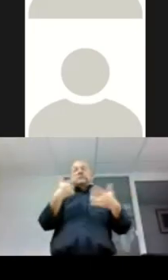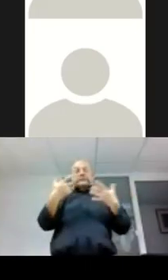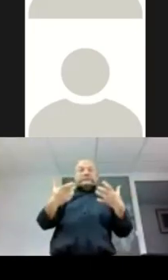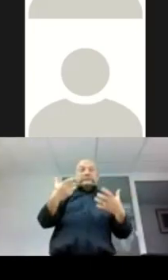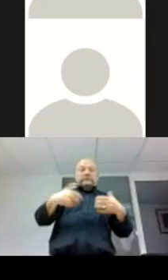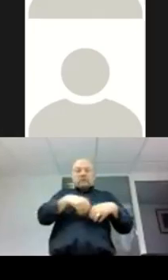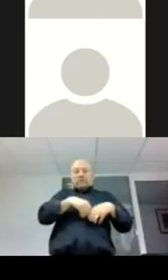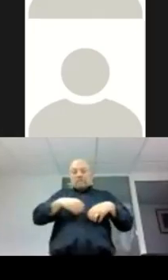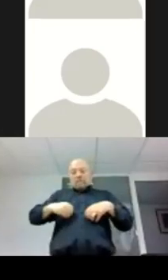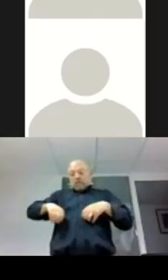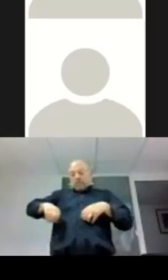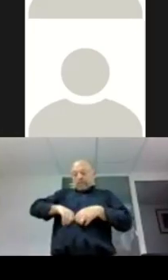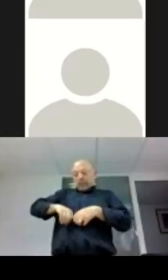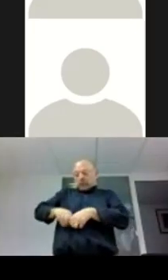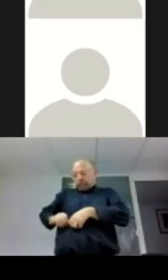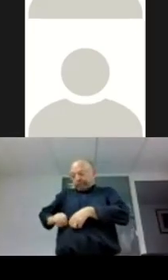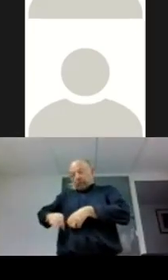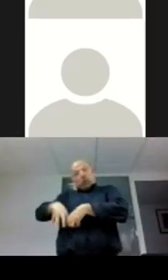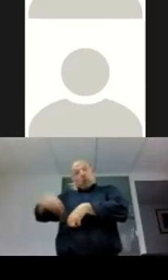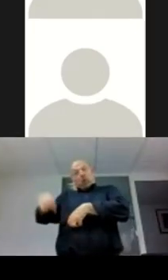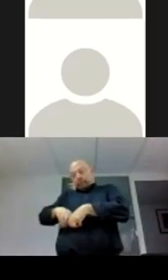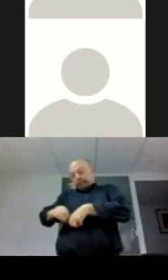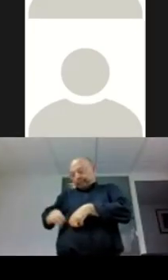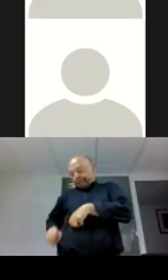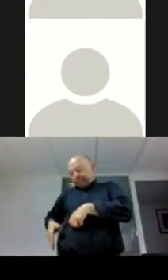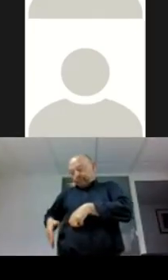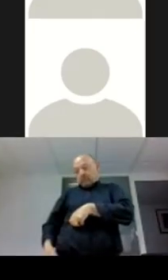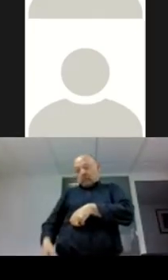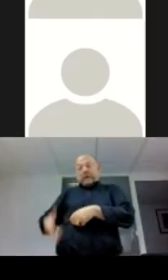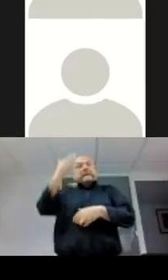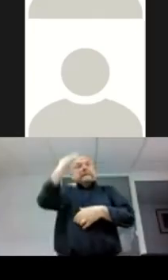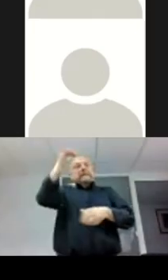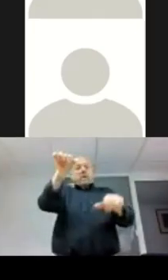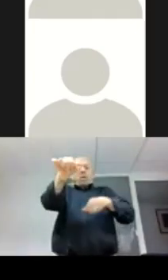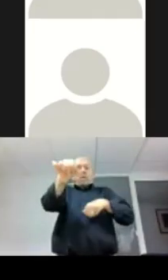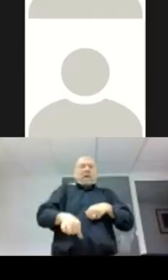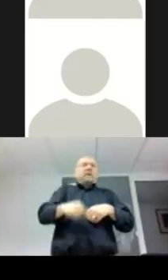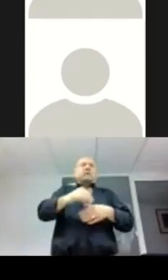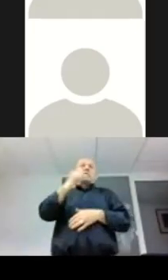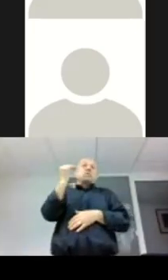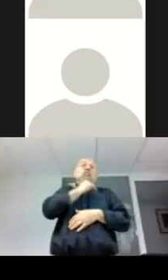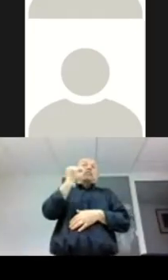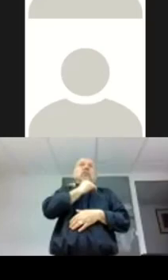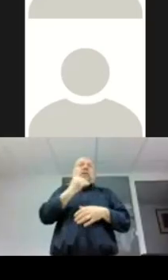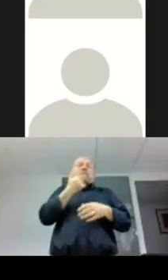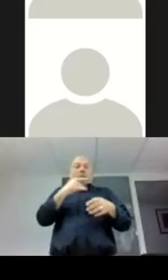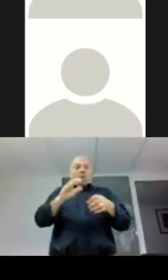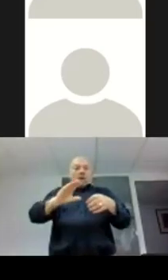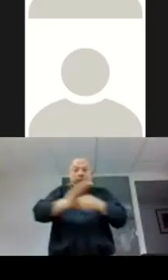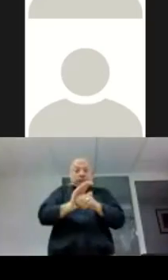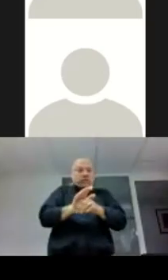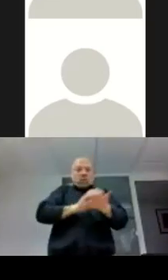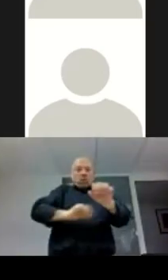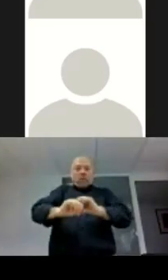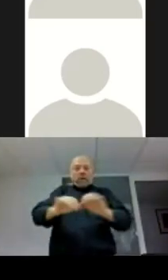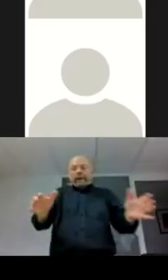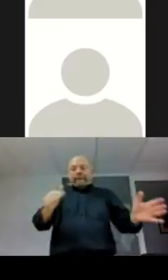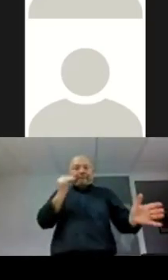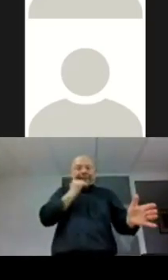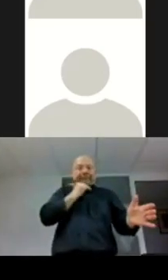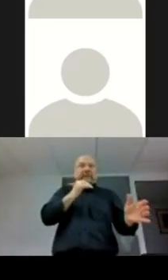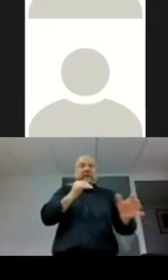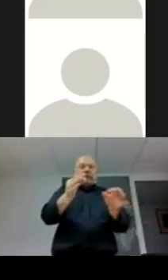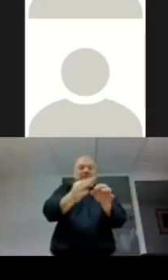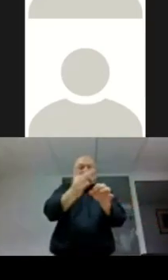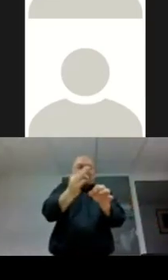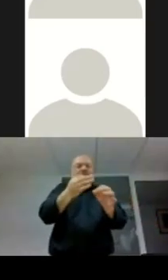indications, finalement, de faire des poches au cours de l'opération, c'est, je vous le disais, les situations d'urgence. Quand il y a une grosse occlusion,